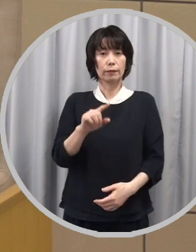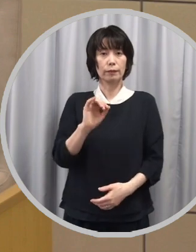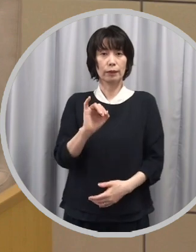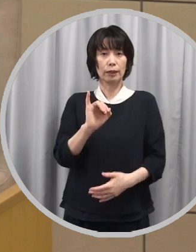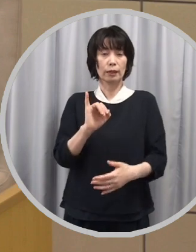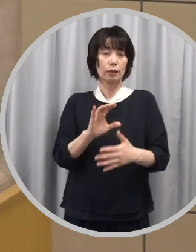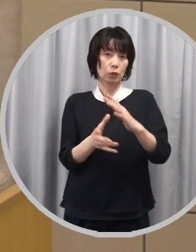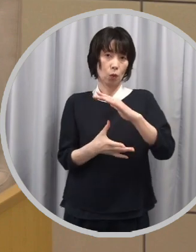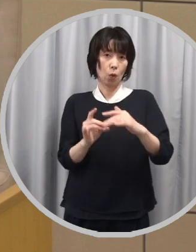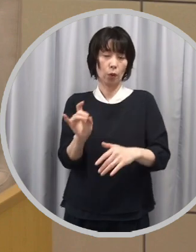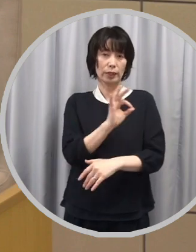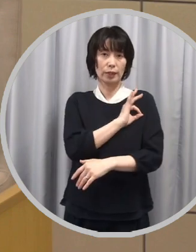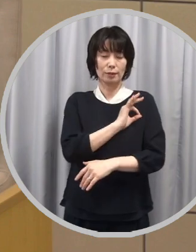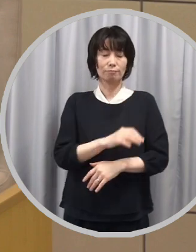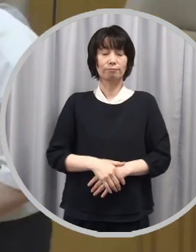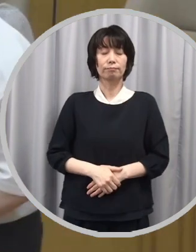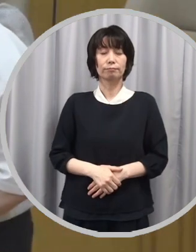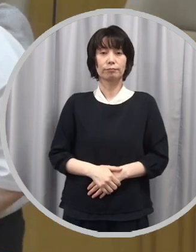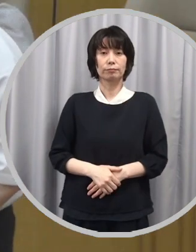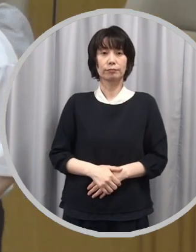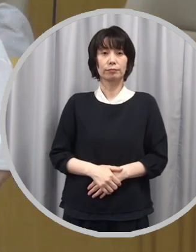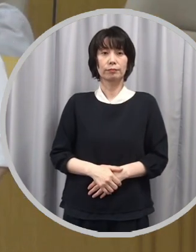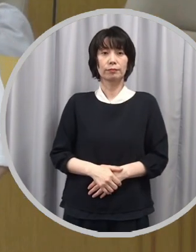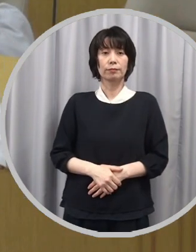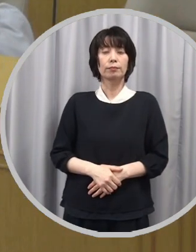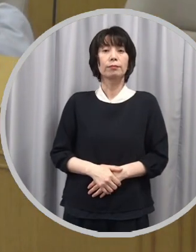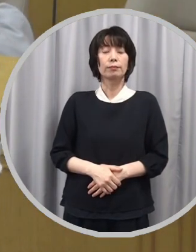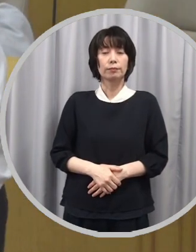18番、伊藤和治議員。はい、